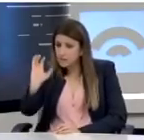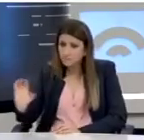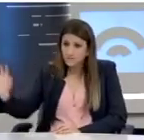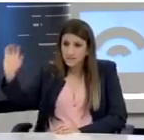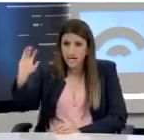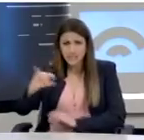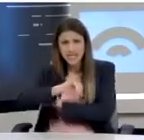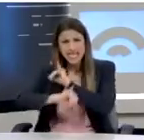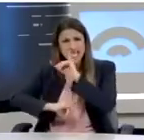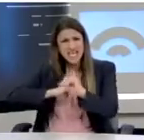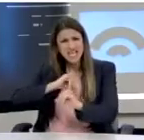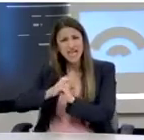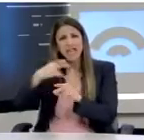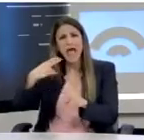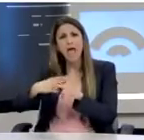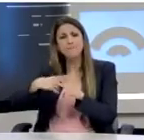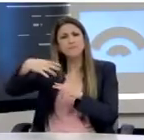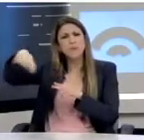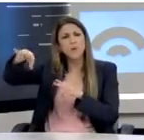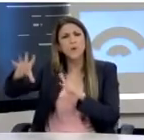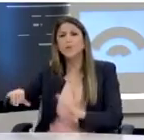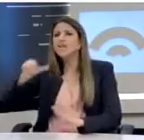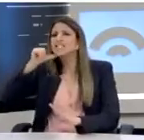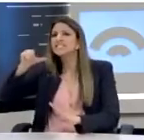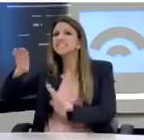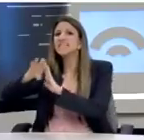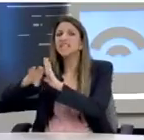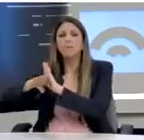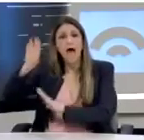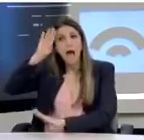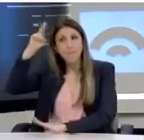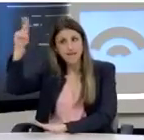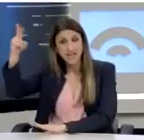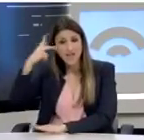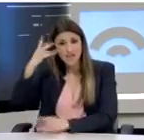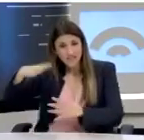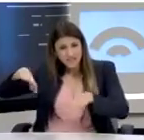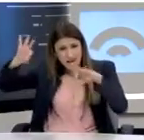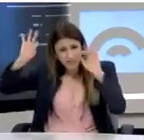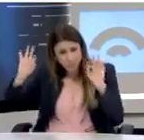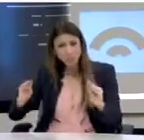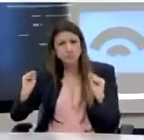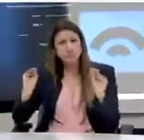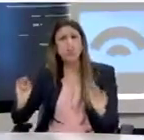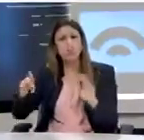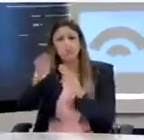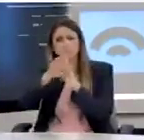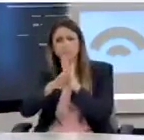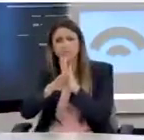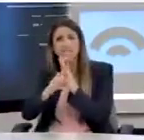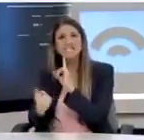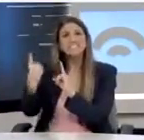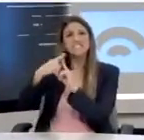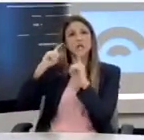επίσημο site που αφορά το Σύνταγμα της χώρας, θα δείτε το Σύνταγμα στην αρχική του μορφή και τις τροποποιήσεις,